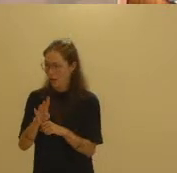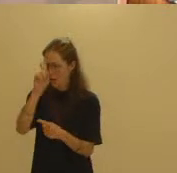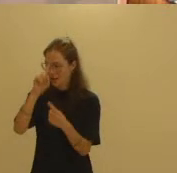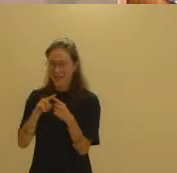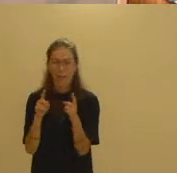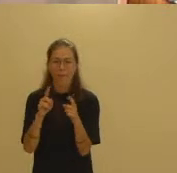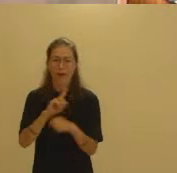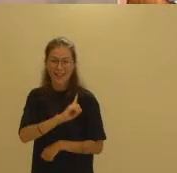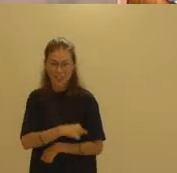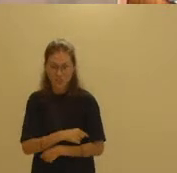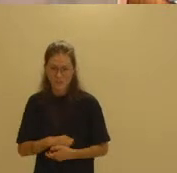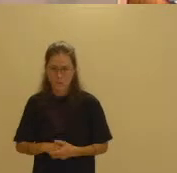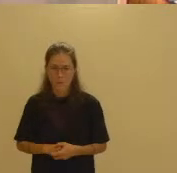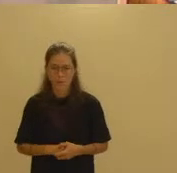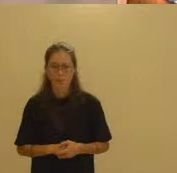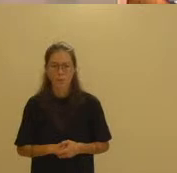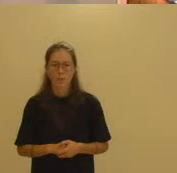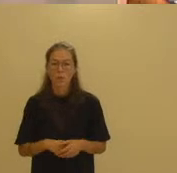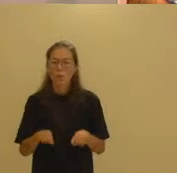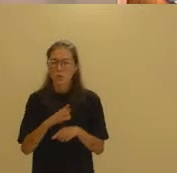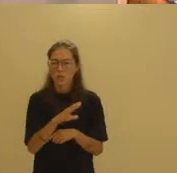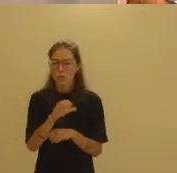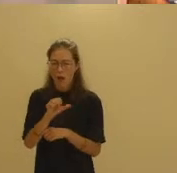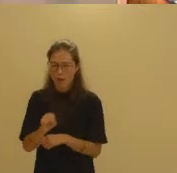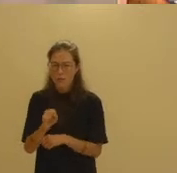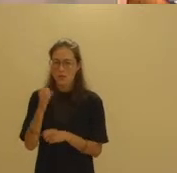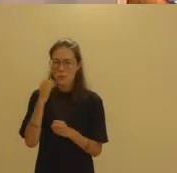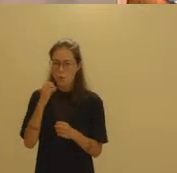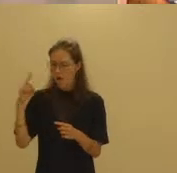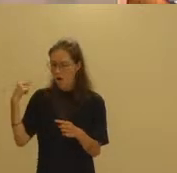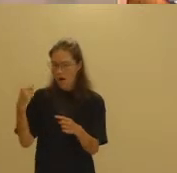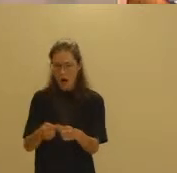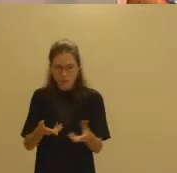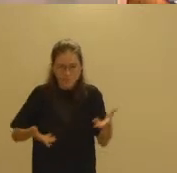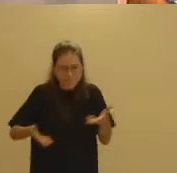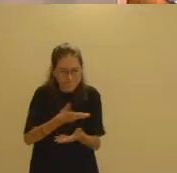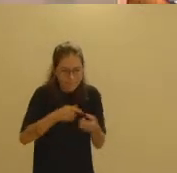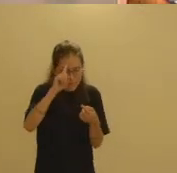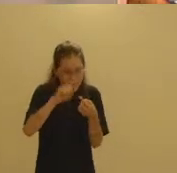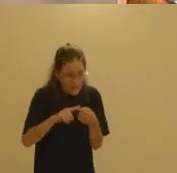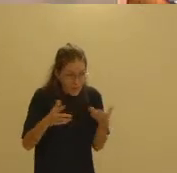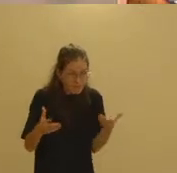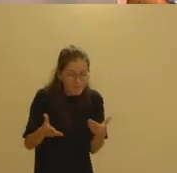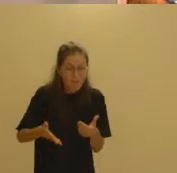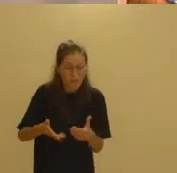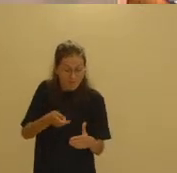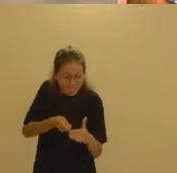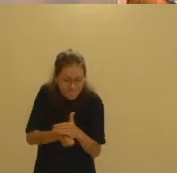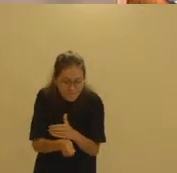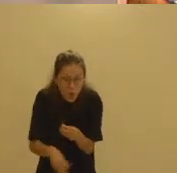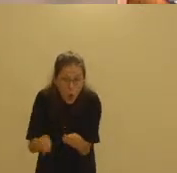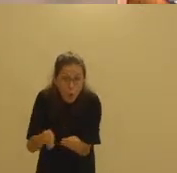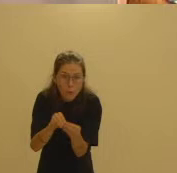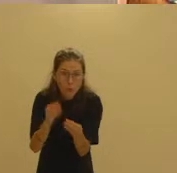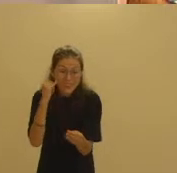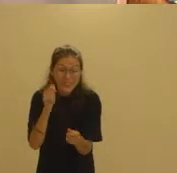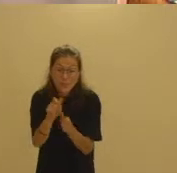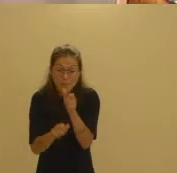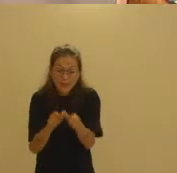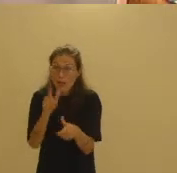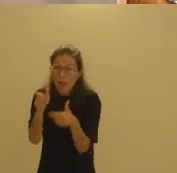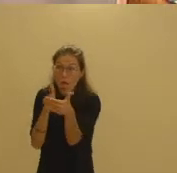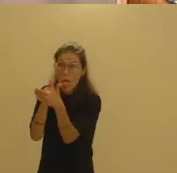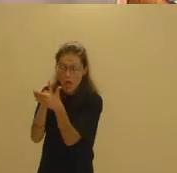convient de souligner que le CCAS délibère régulièrement sur des aides complémentaires à ce dispositif pour des personnes qui n'y ont pas